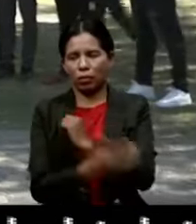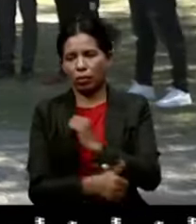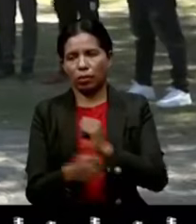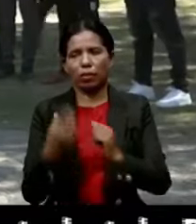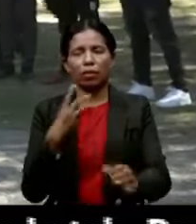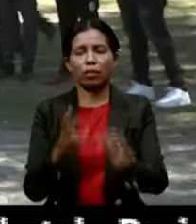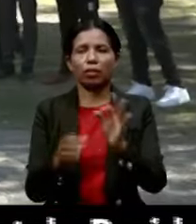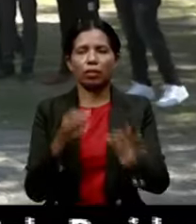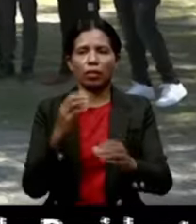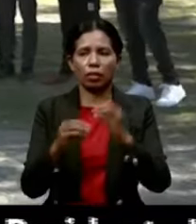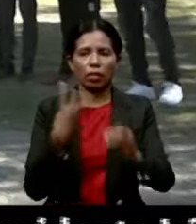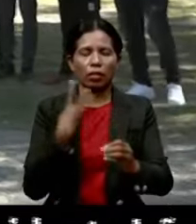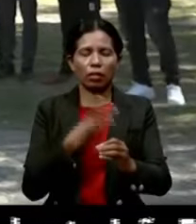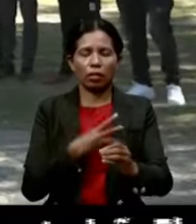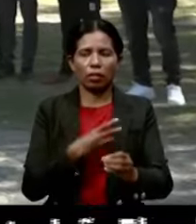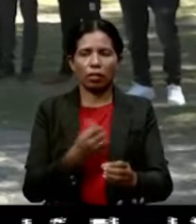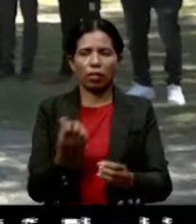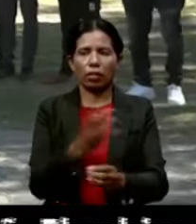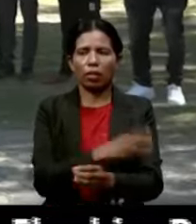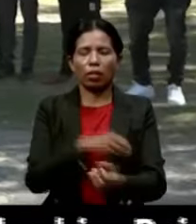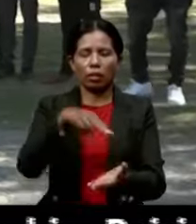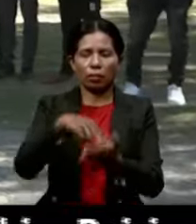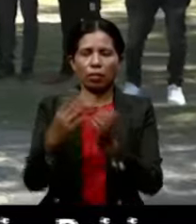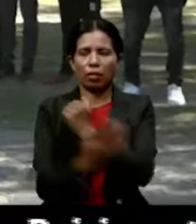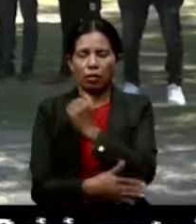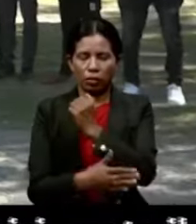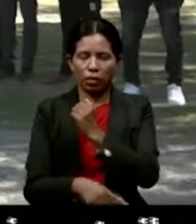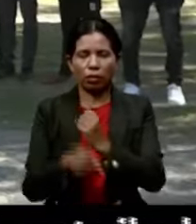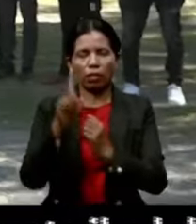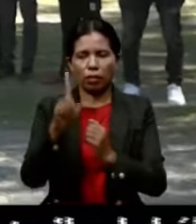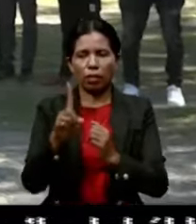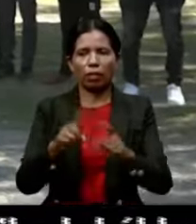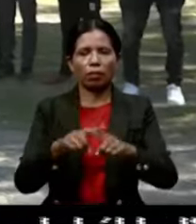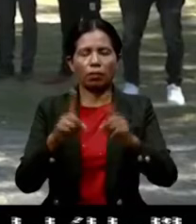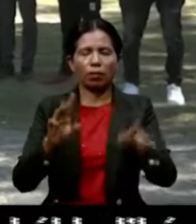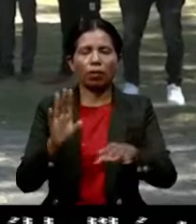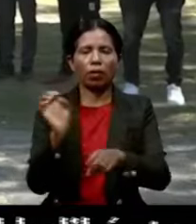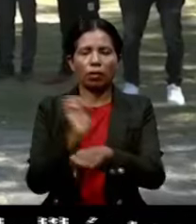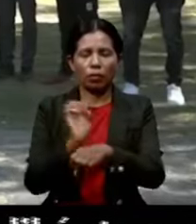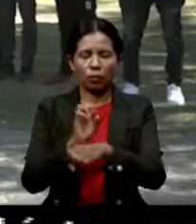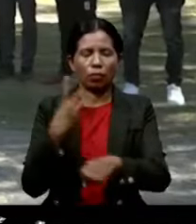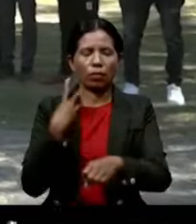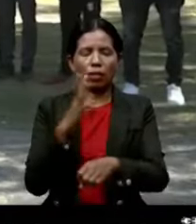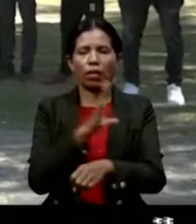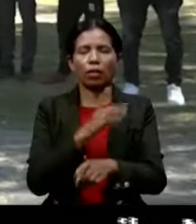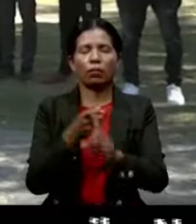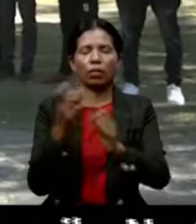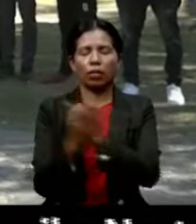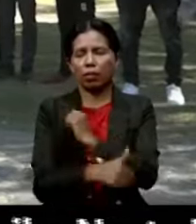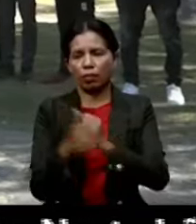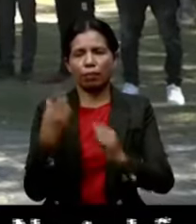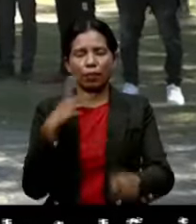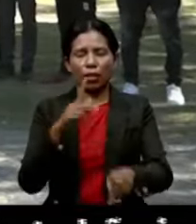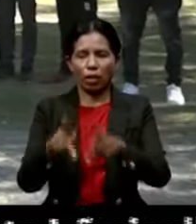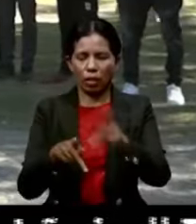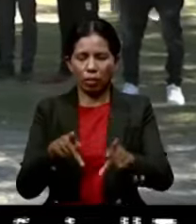depende signifika ita ne liberta liberta ka hamrik na saun koro soberania idea mai be aspeto ekonomi ita depende ba rai liu hanes tandait ita ne povo